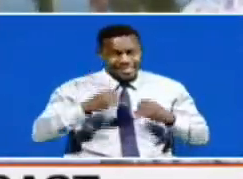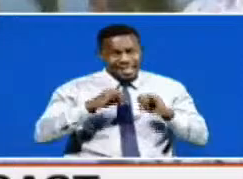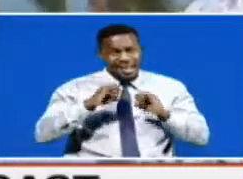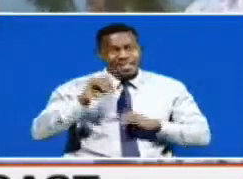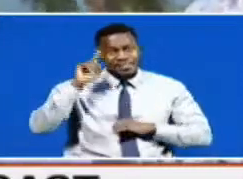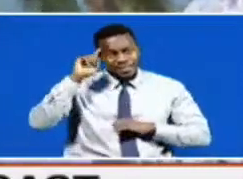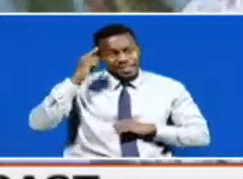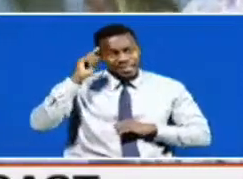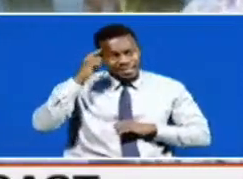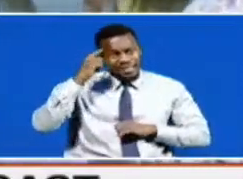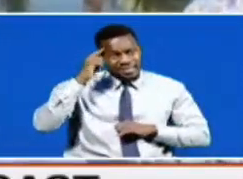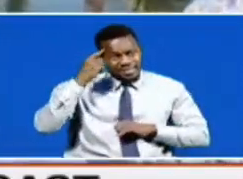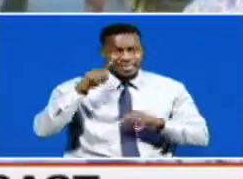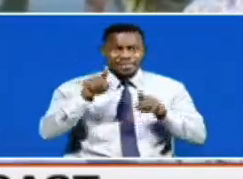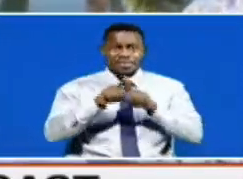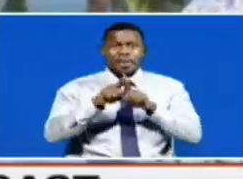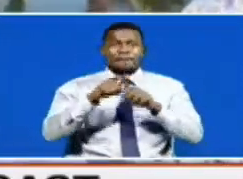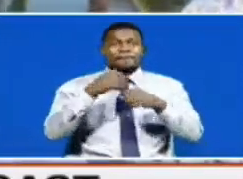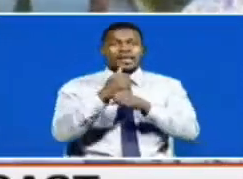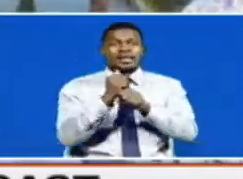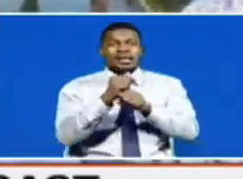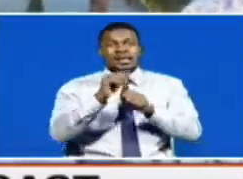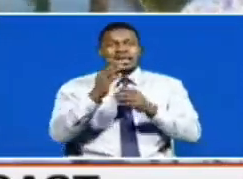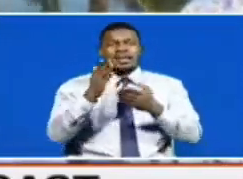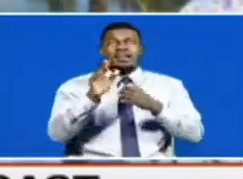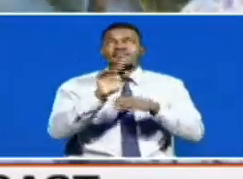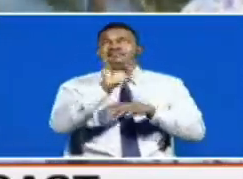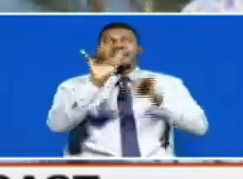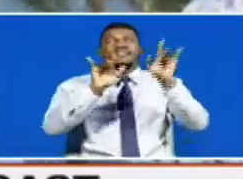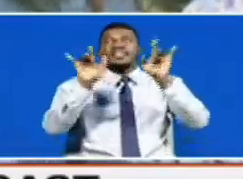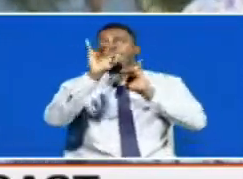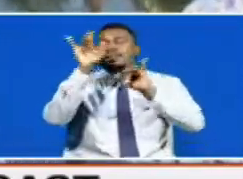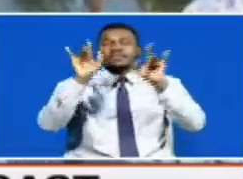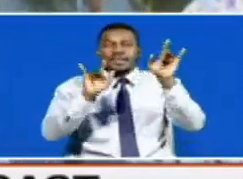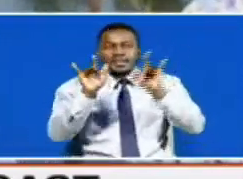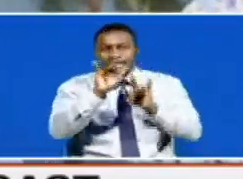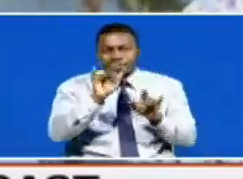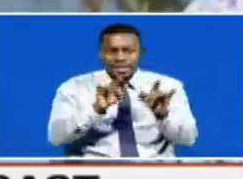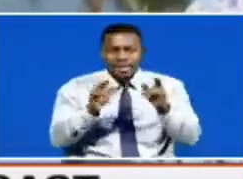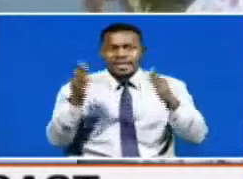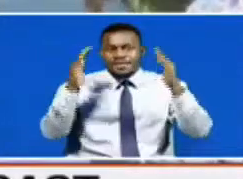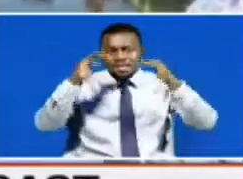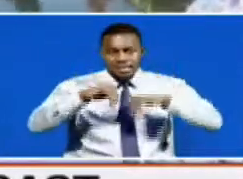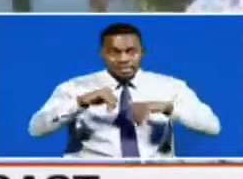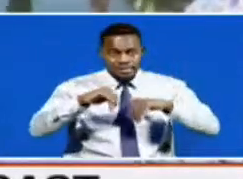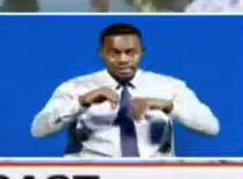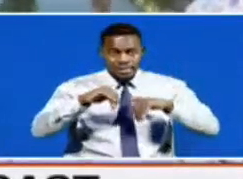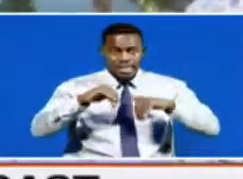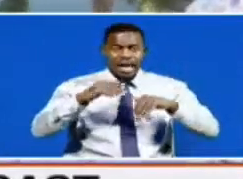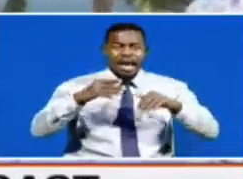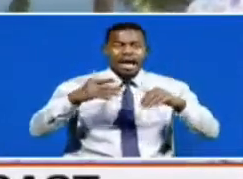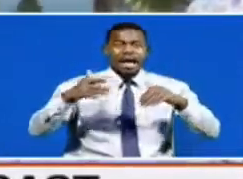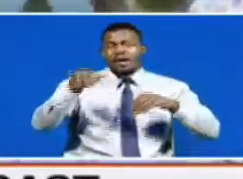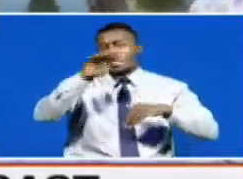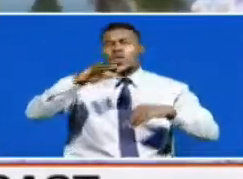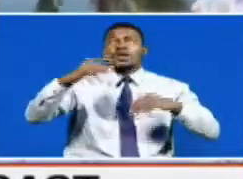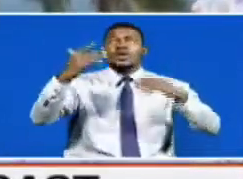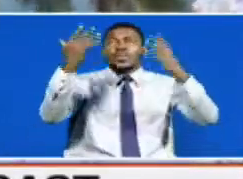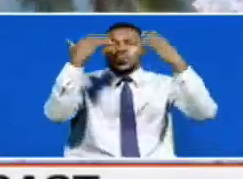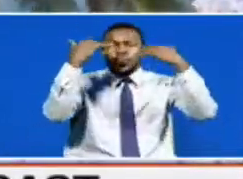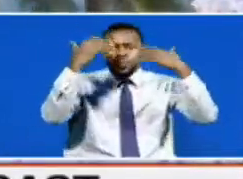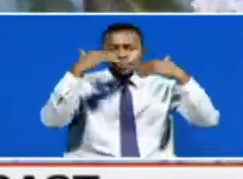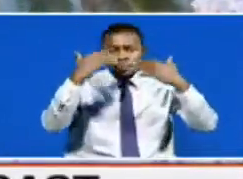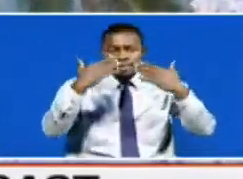wazi mambo ya open skies. Haya mambo yote ambayo kwamba tunayoyafanya yatakuwa hayana faida yoyote